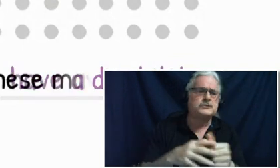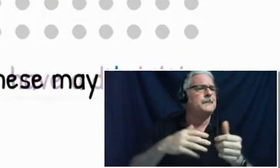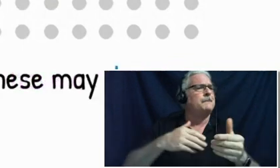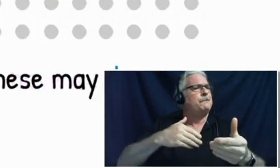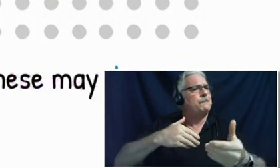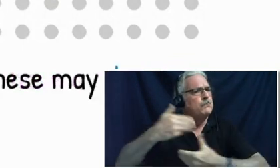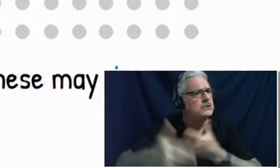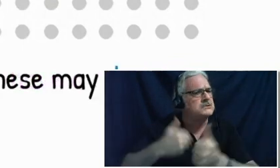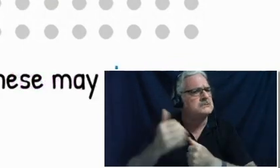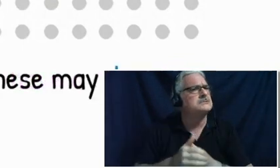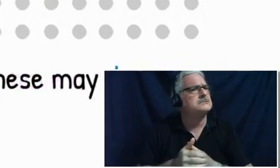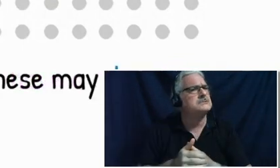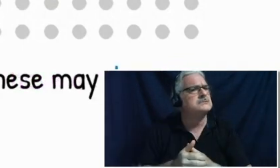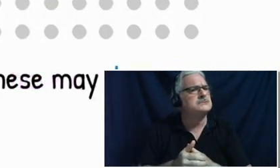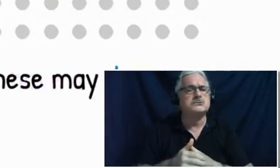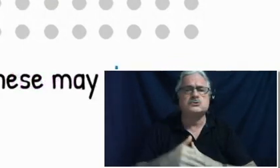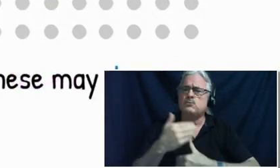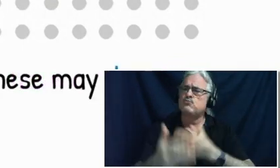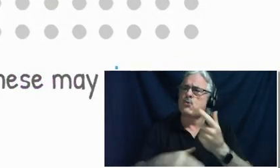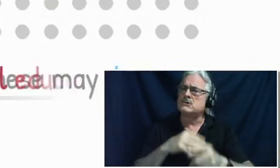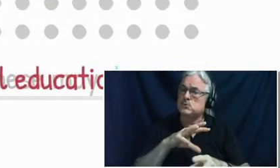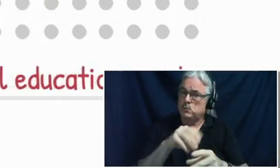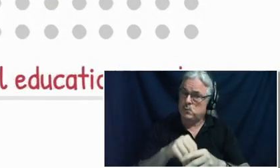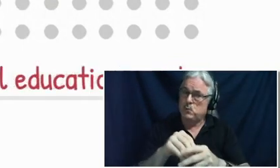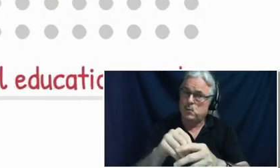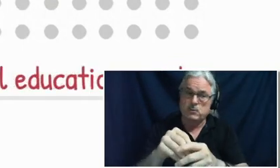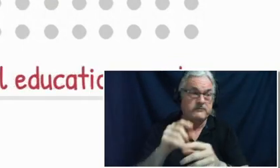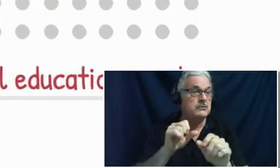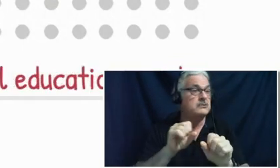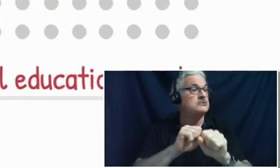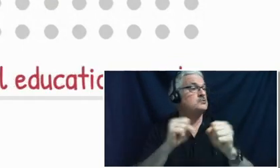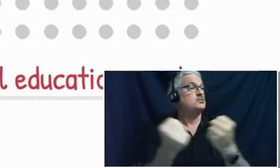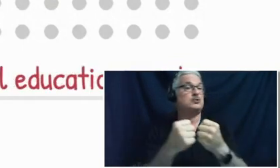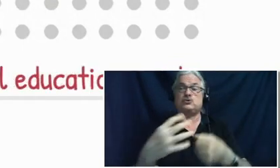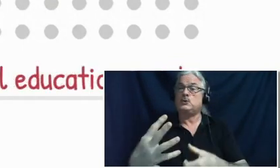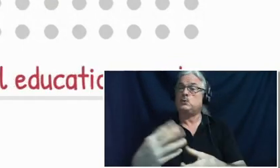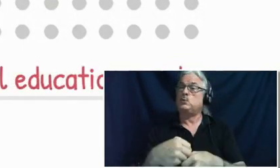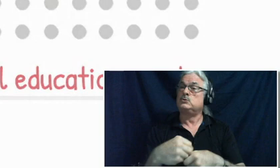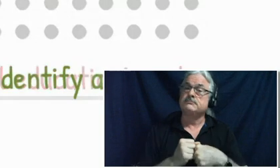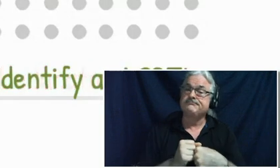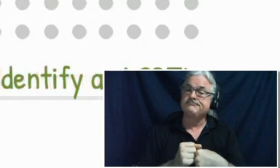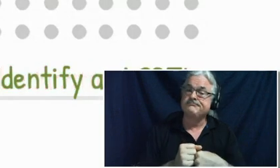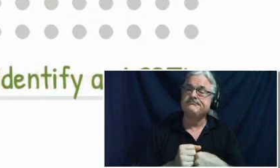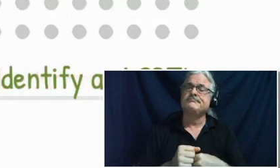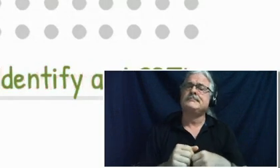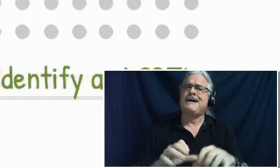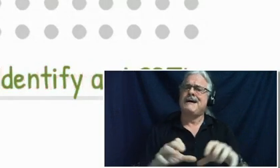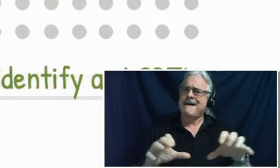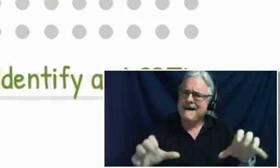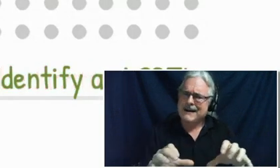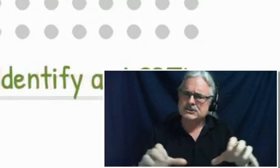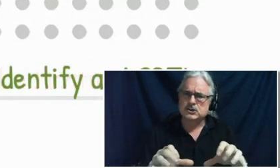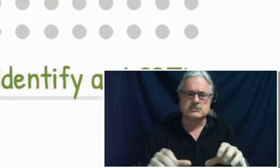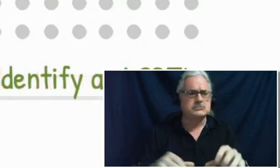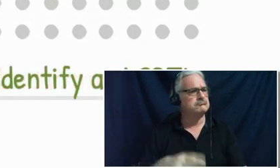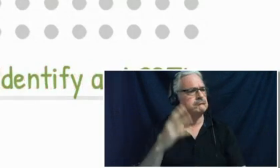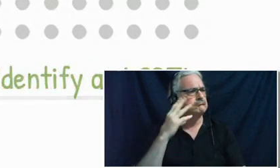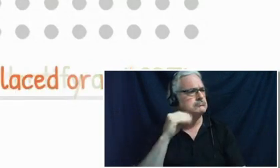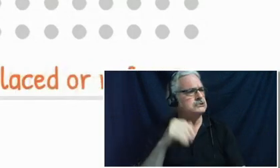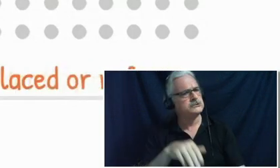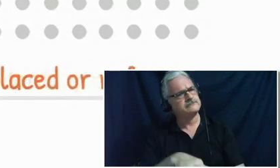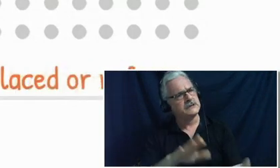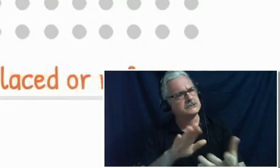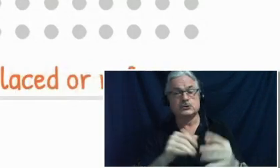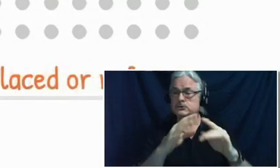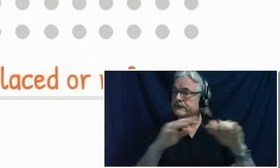processus contribuant à l'objectif global de l'inclusion sociale. L'inclusion des mesures qui promeuvent la diversité et donnent un